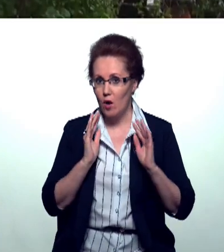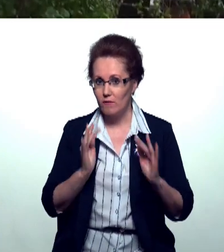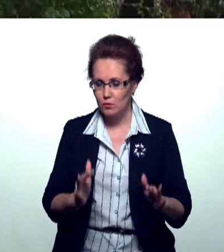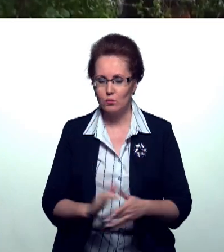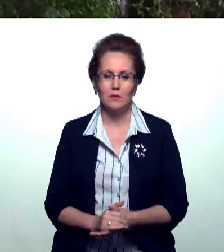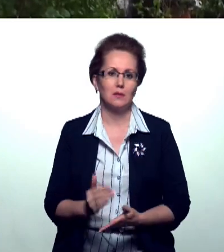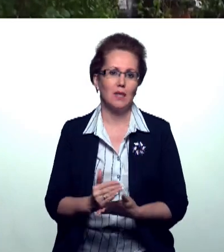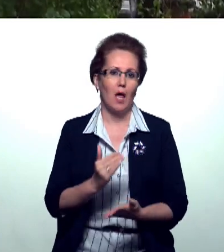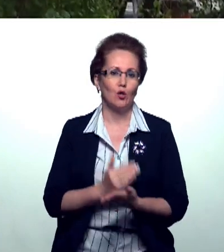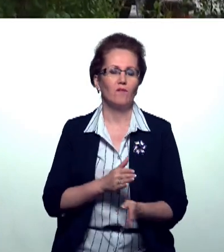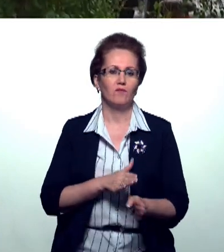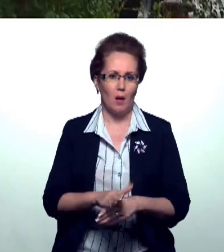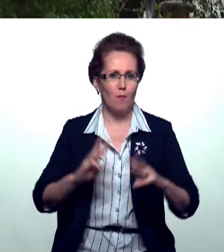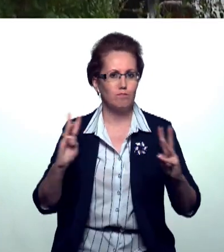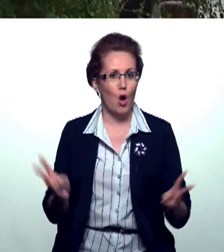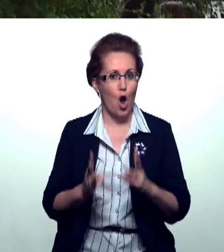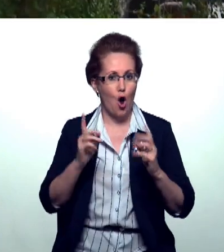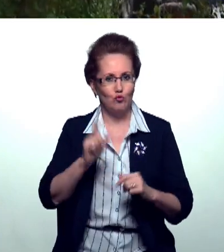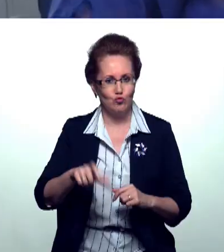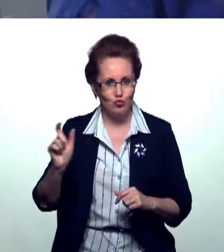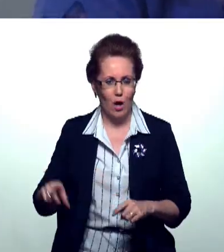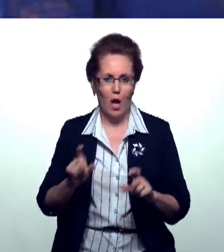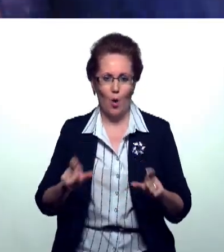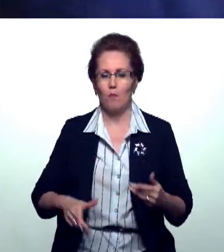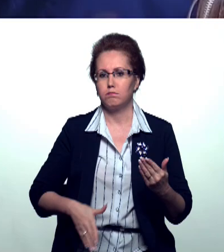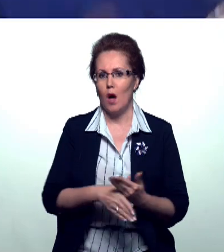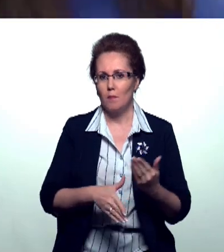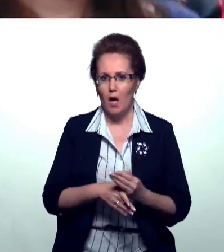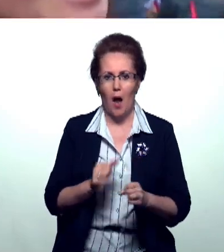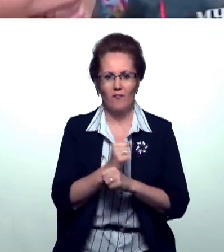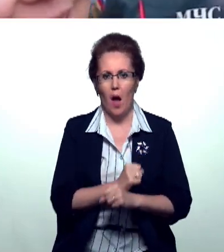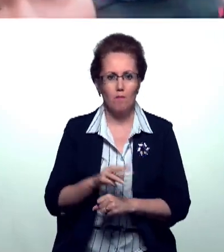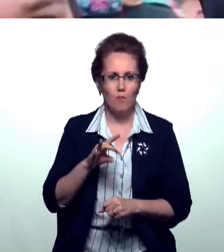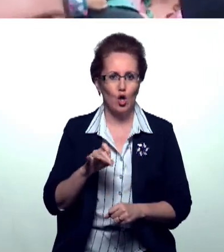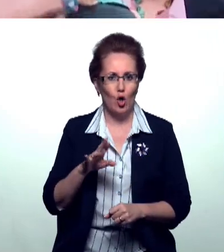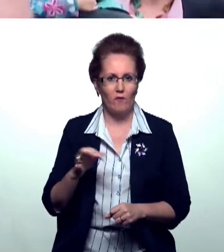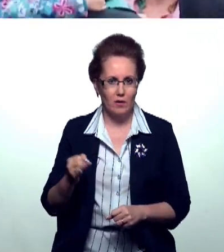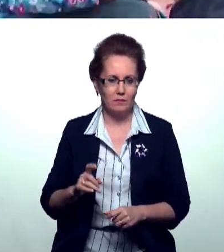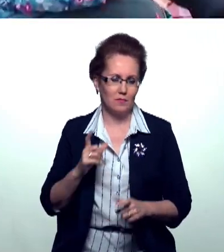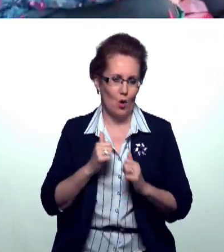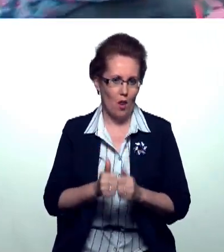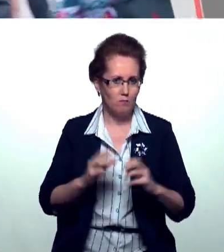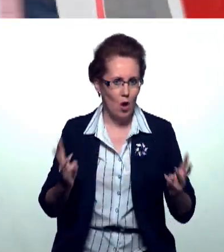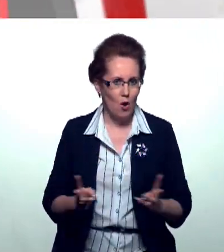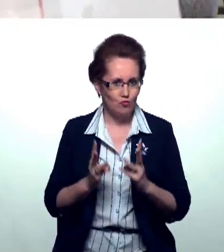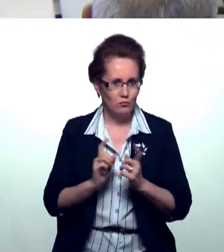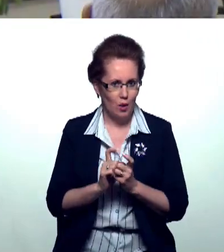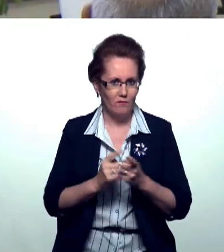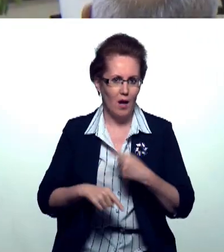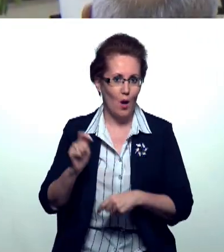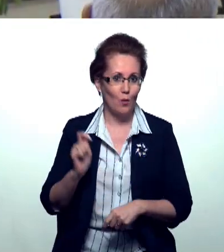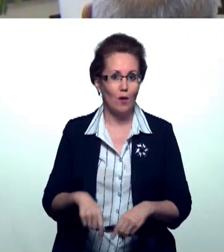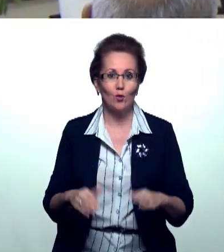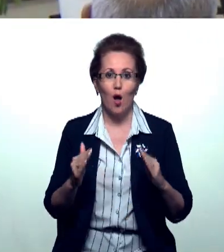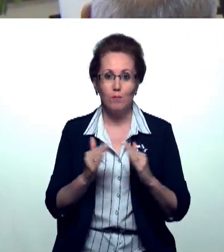Задачу выполнили. Пожарные Удмуртии, помогавшие своим мордовским коллегам в тушении лесных пожаров, вернулись домой.